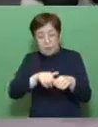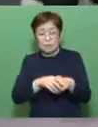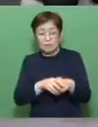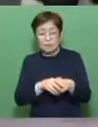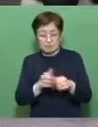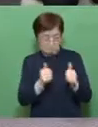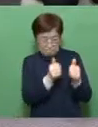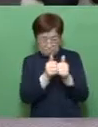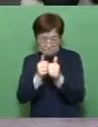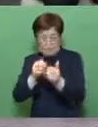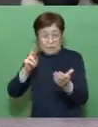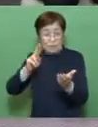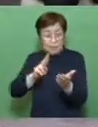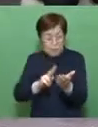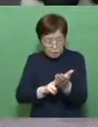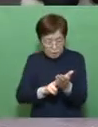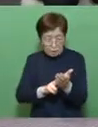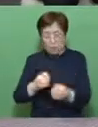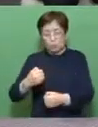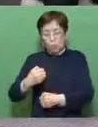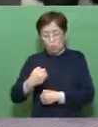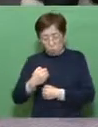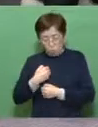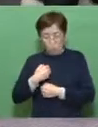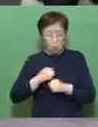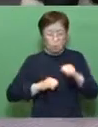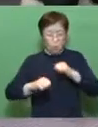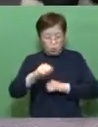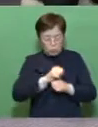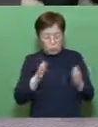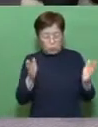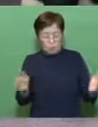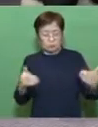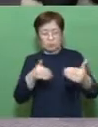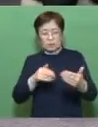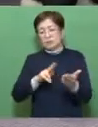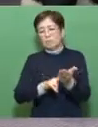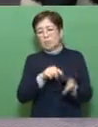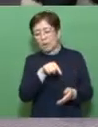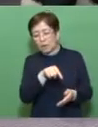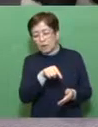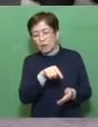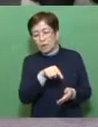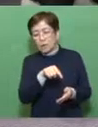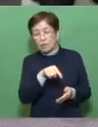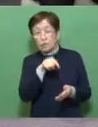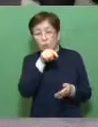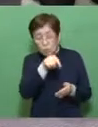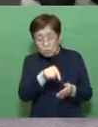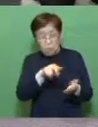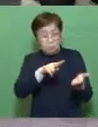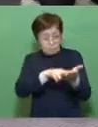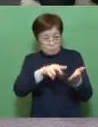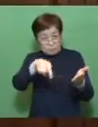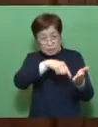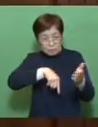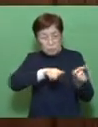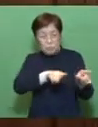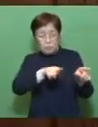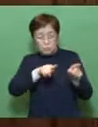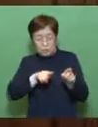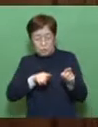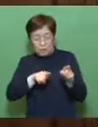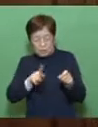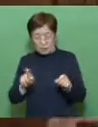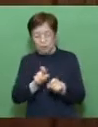られたのがですうん兵庫フレームワーク兵庫行動枠軍だったんですでその行動枠軍に基づいて10